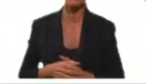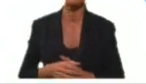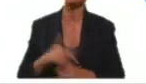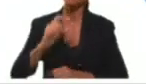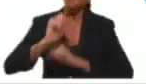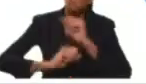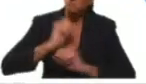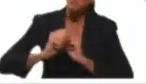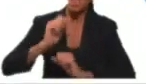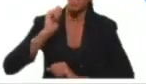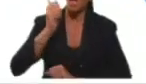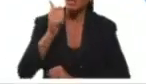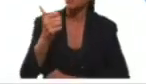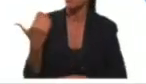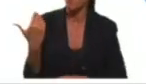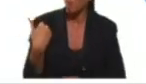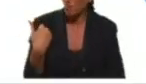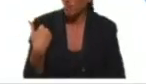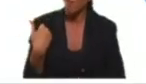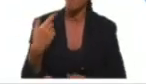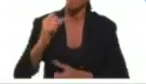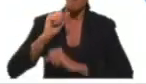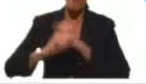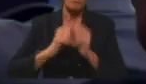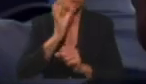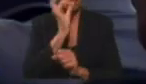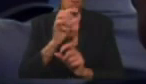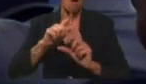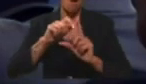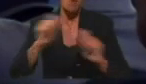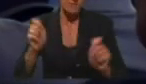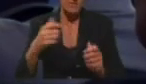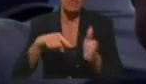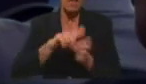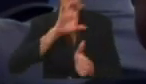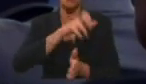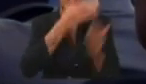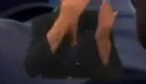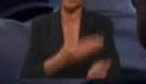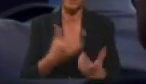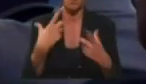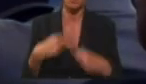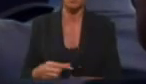tym eksperci, no i opracowali dosyć dobre rozwiązanie dla tej konkretnej grupy osób.